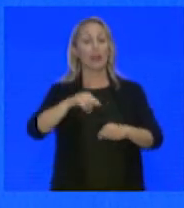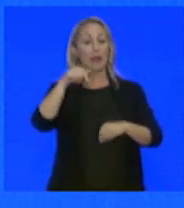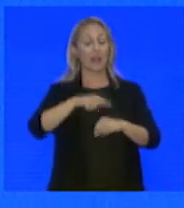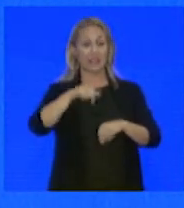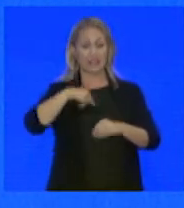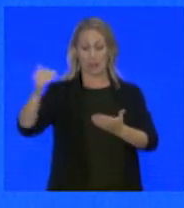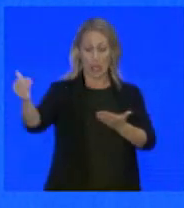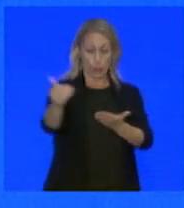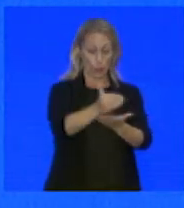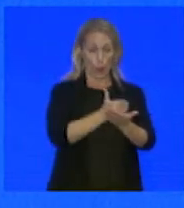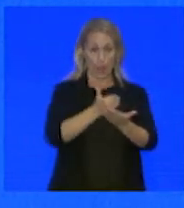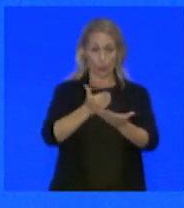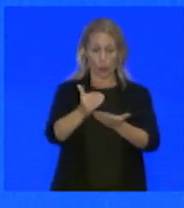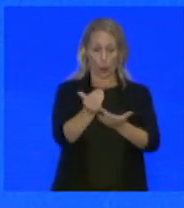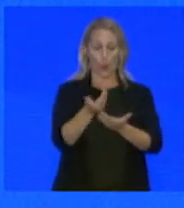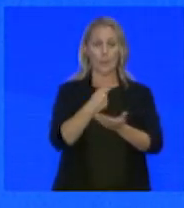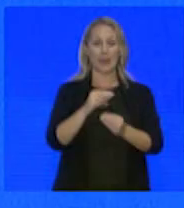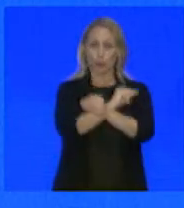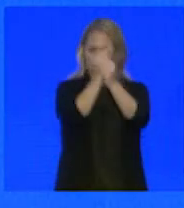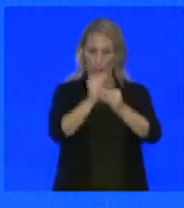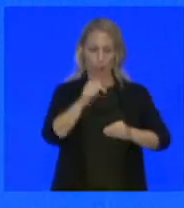εισόδημα των πολιτών.